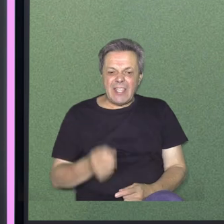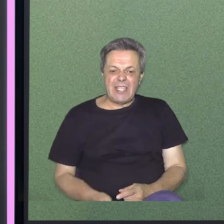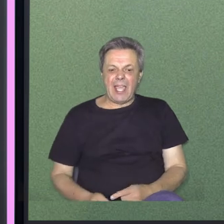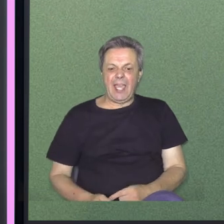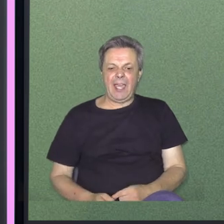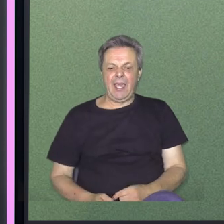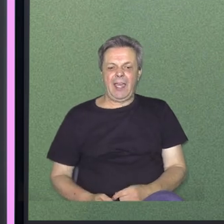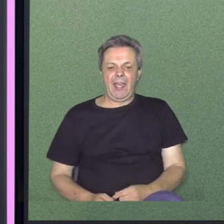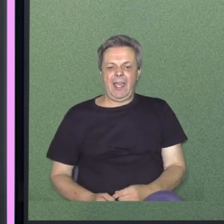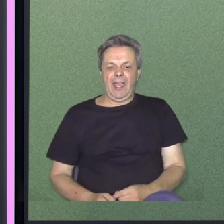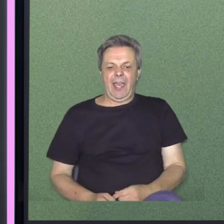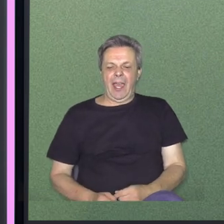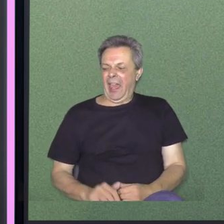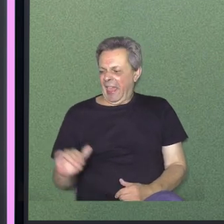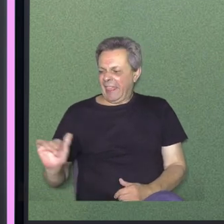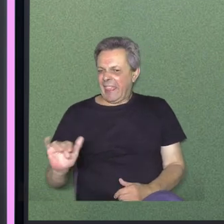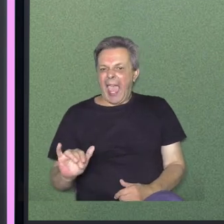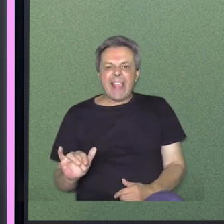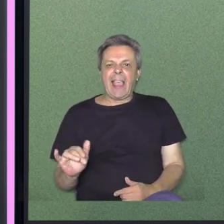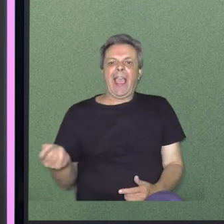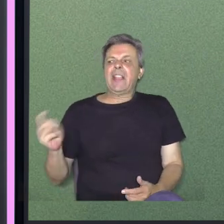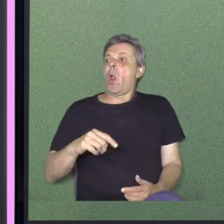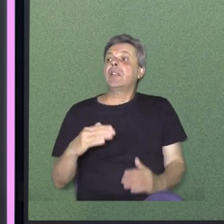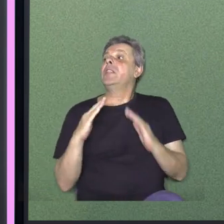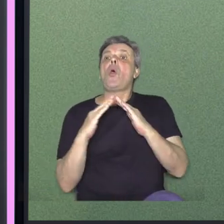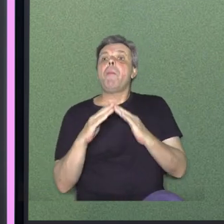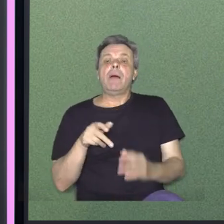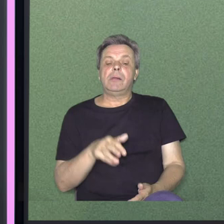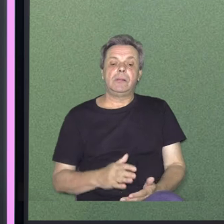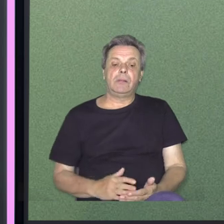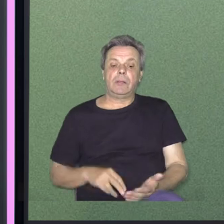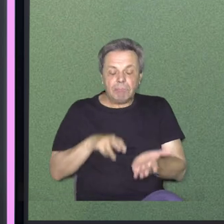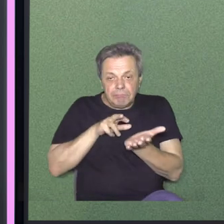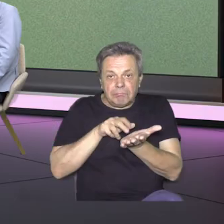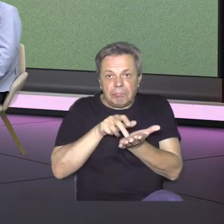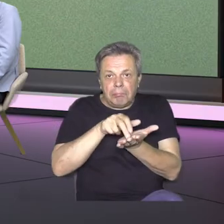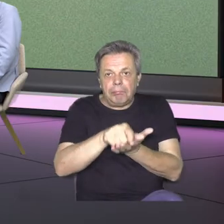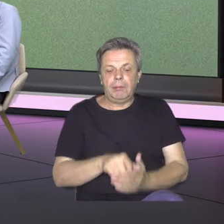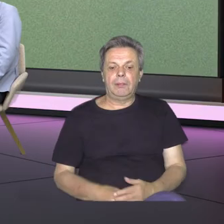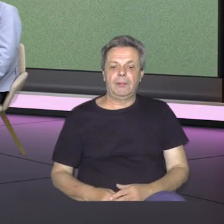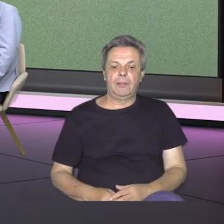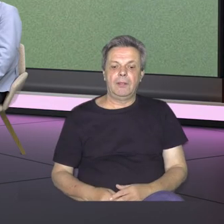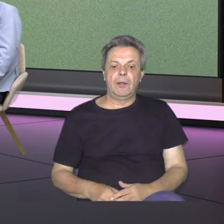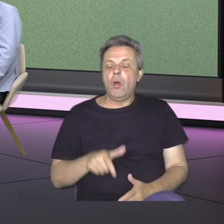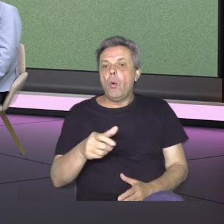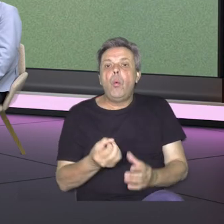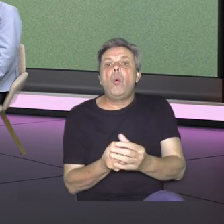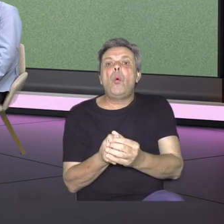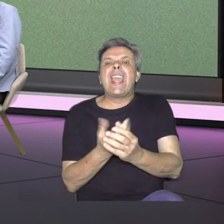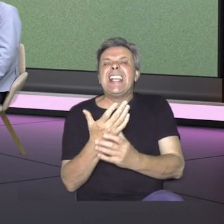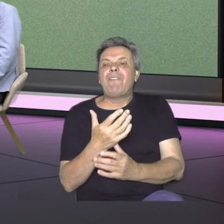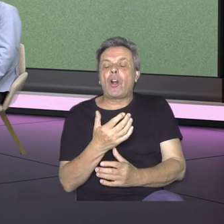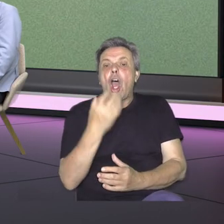vidite tamo dijete, dolazi iz kuće, ide tamo u